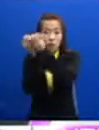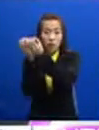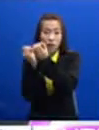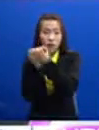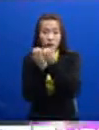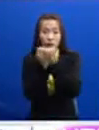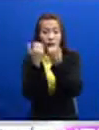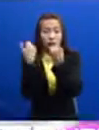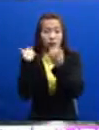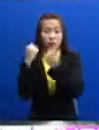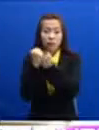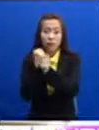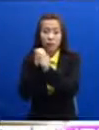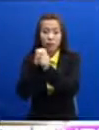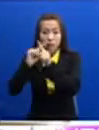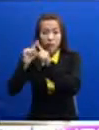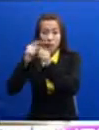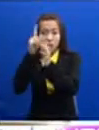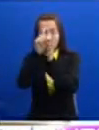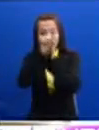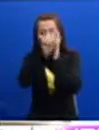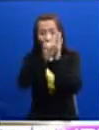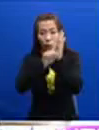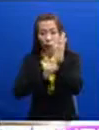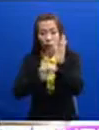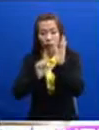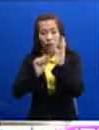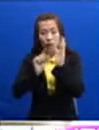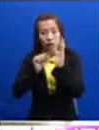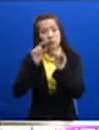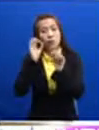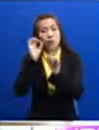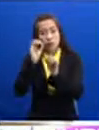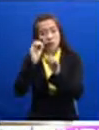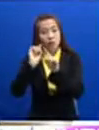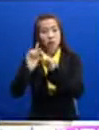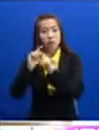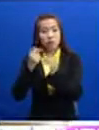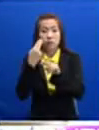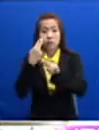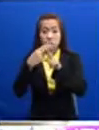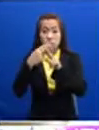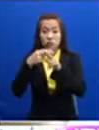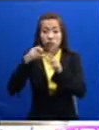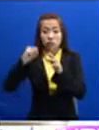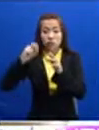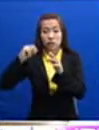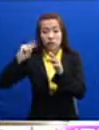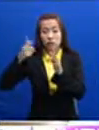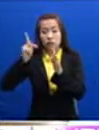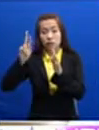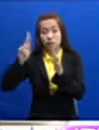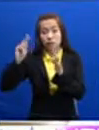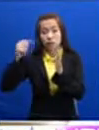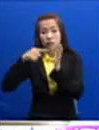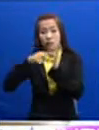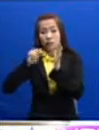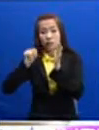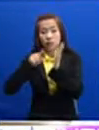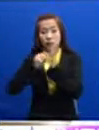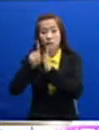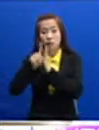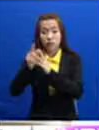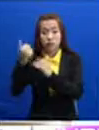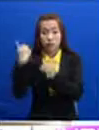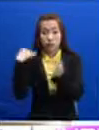นั้นและจะทำให้อุณหภูมิลดต่ำกว่า 20องศเซลเซียนายสงกรานต์อักษรรองอธิบดีกรมอุตุนิยมวิทยายืน